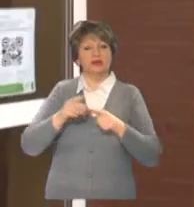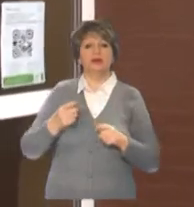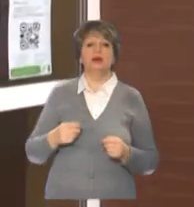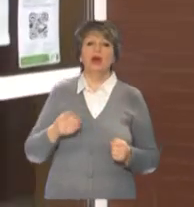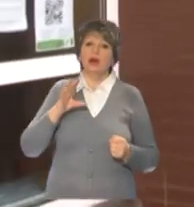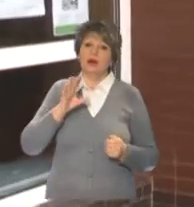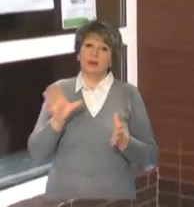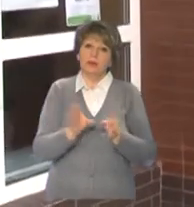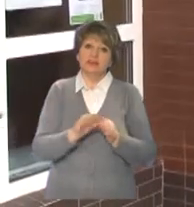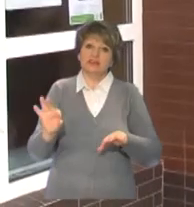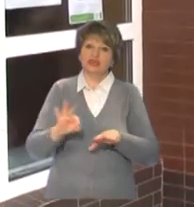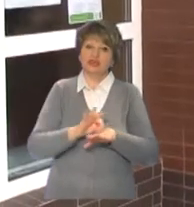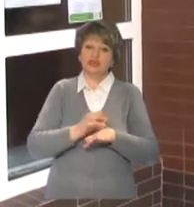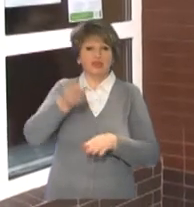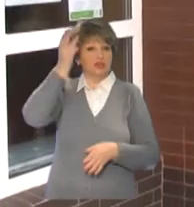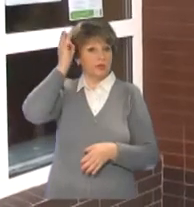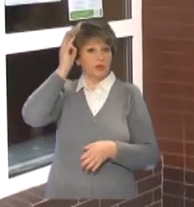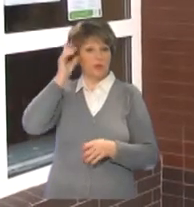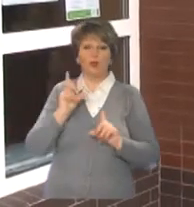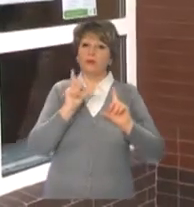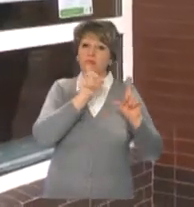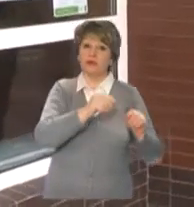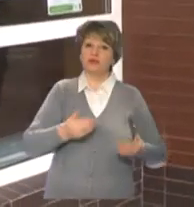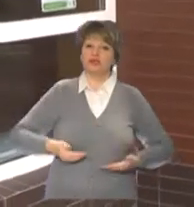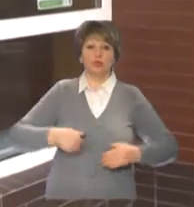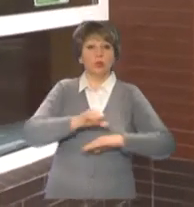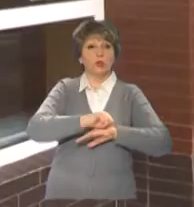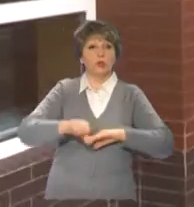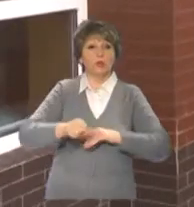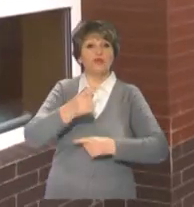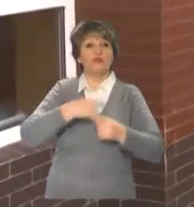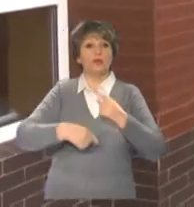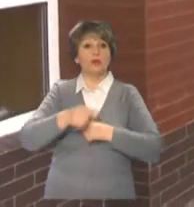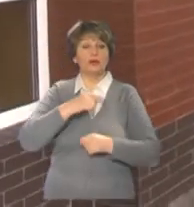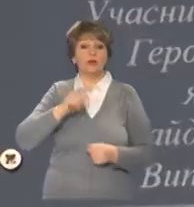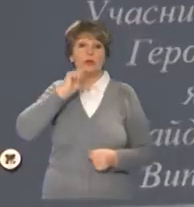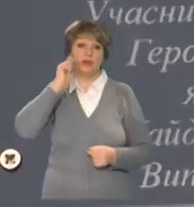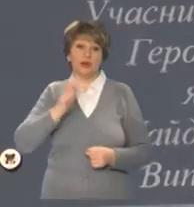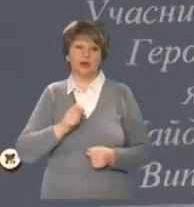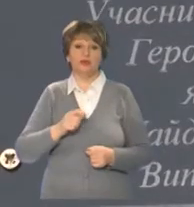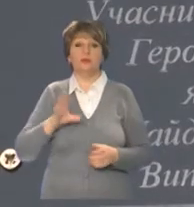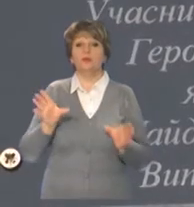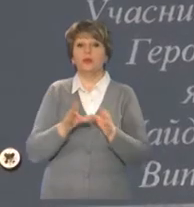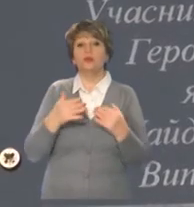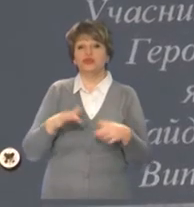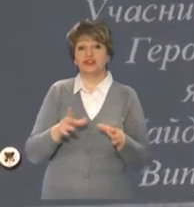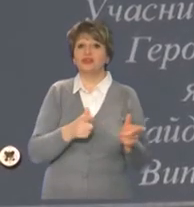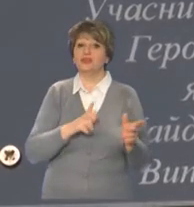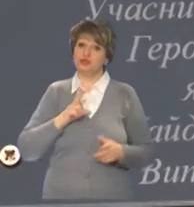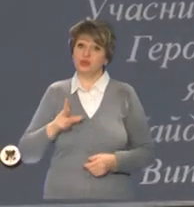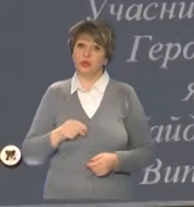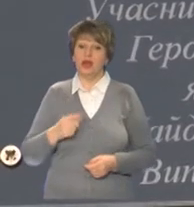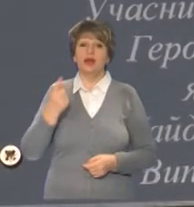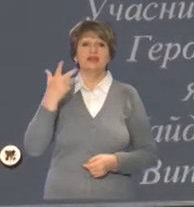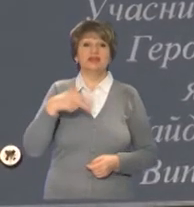університеті. Разом з дружиною-дипломатом їде жити до Нідерландів. В Україну сім'я повертається вже з донечкою. Вперше на Майдан виходить